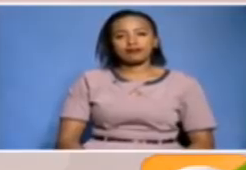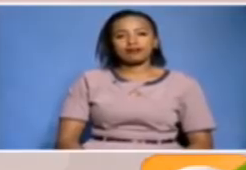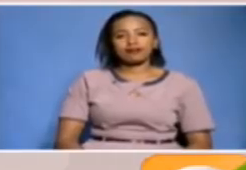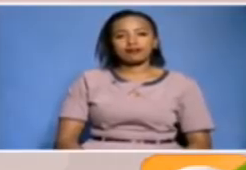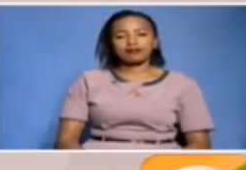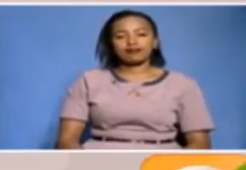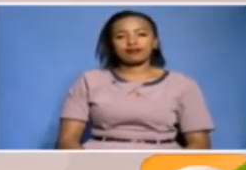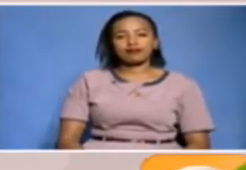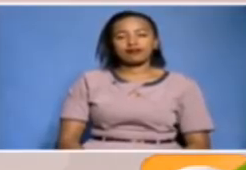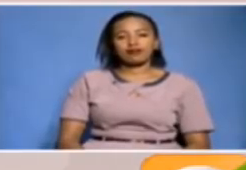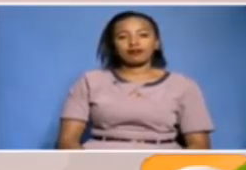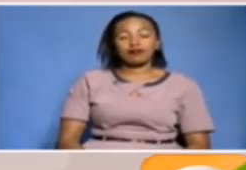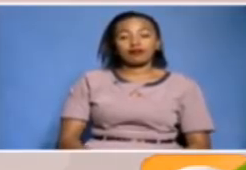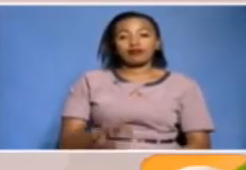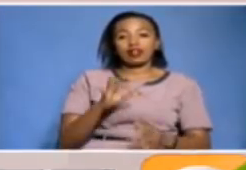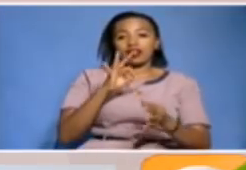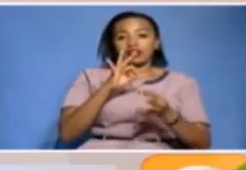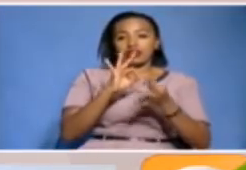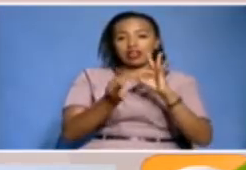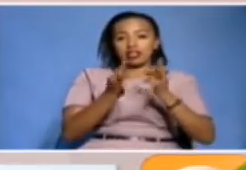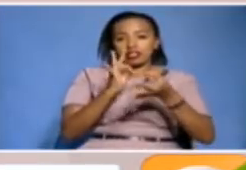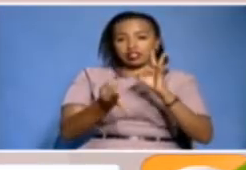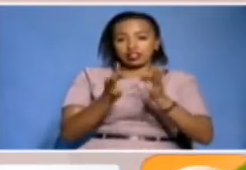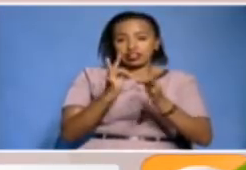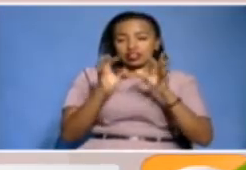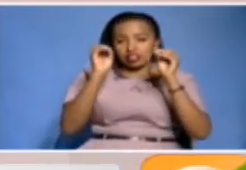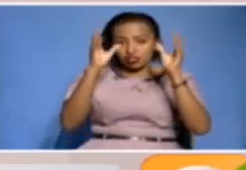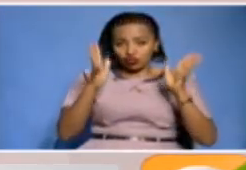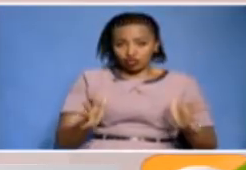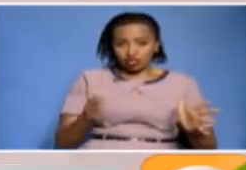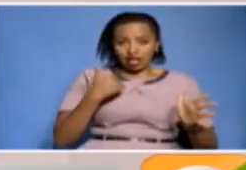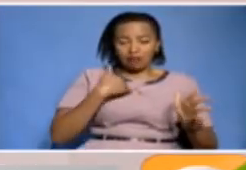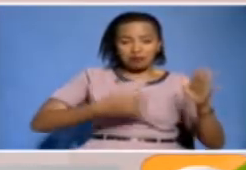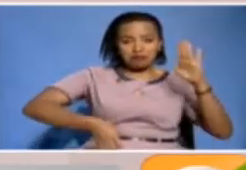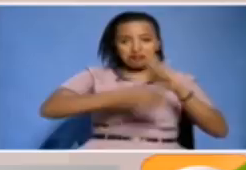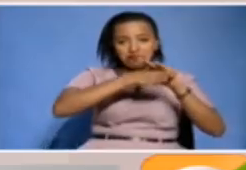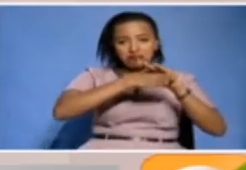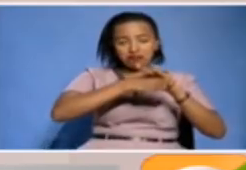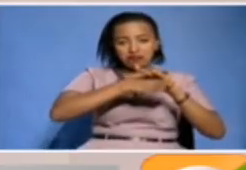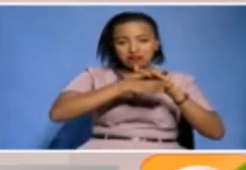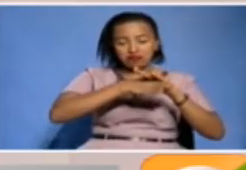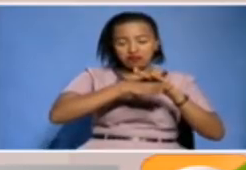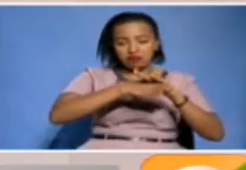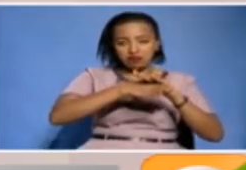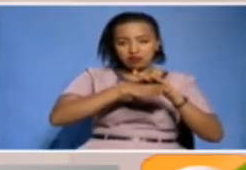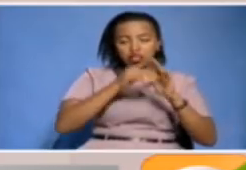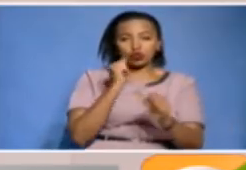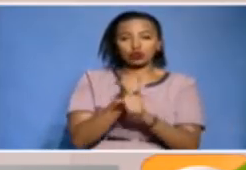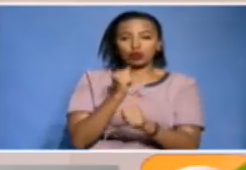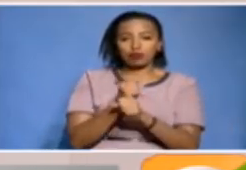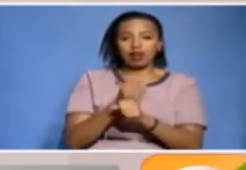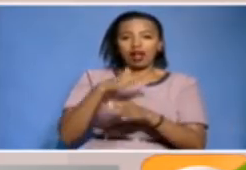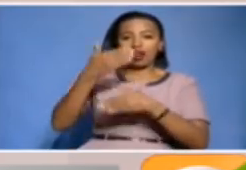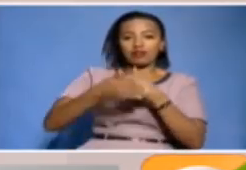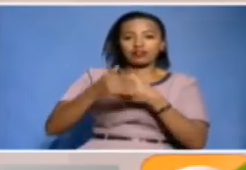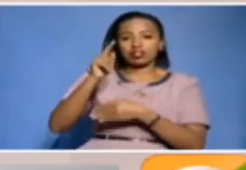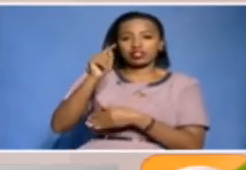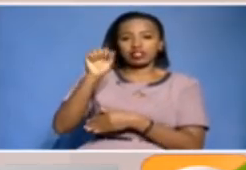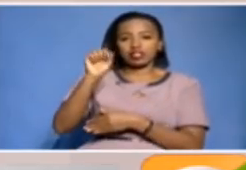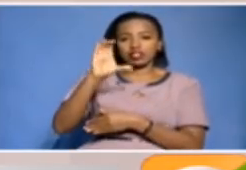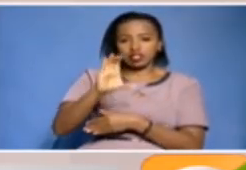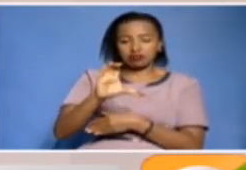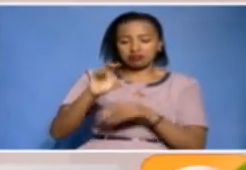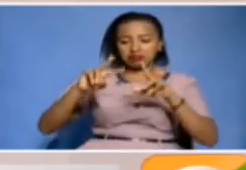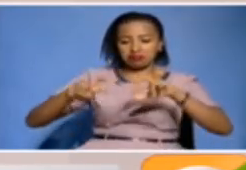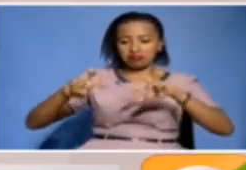Walimu 32 wameondolewa kwenye sajili ya walimu na tume ya kuwajiri walimu TSC kwa madai ya kuwa na uhusiano wa kimapenzi na